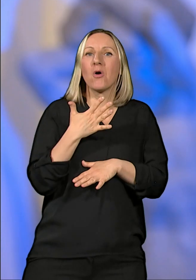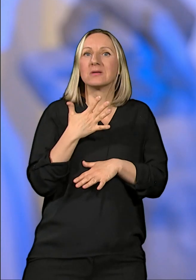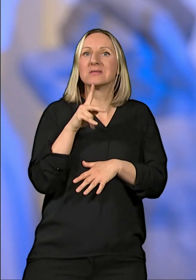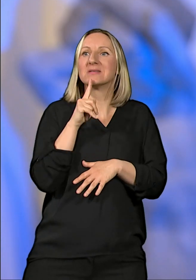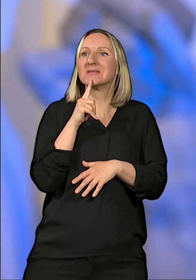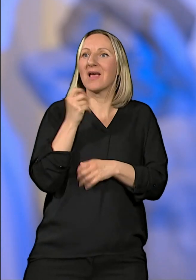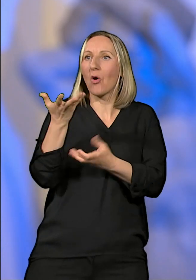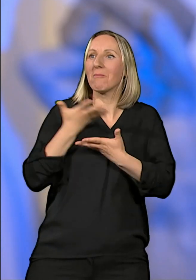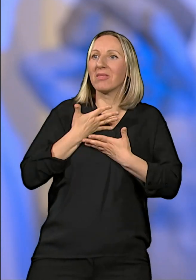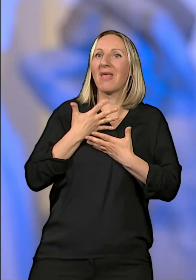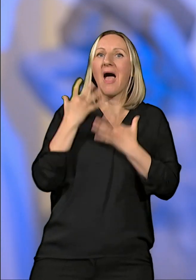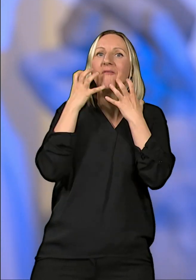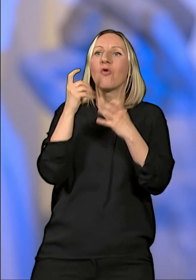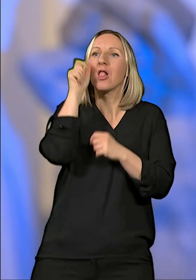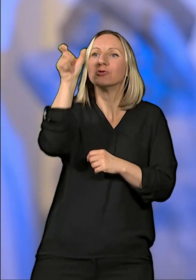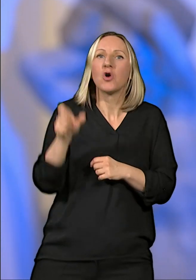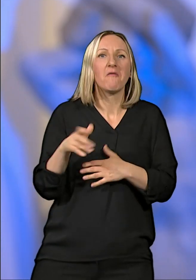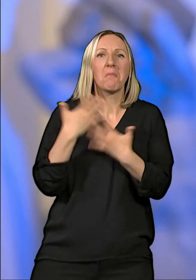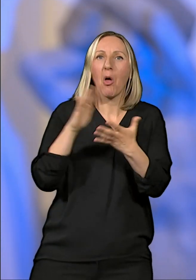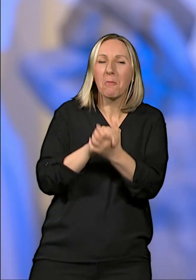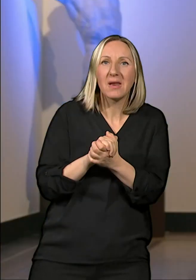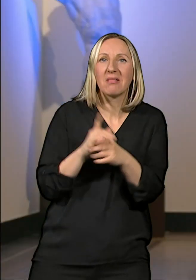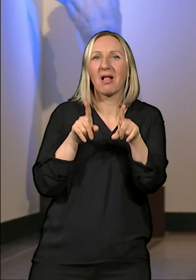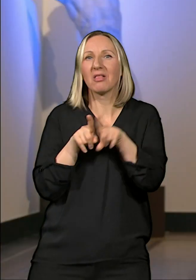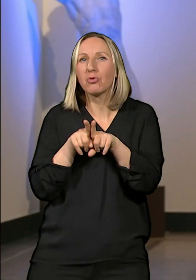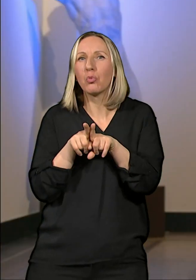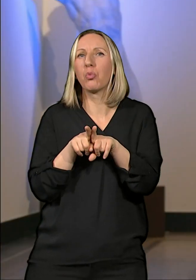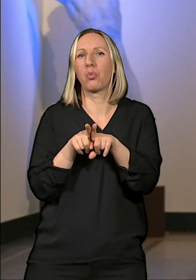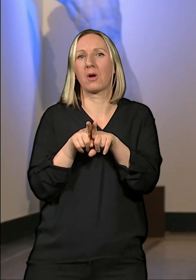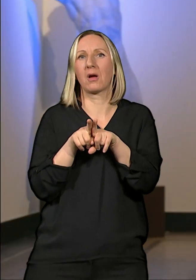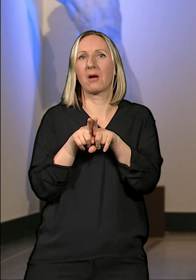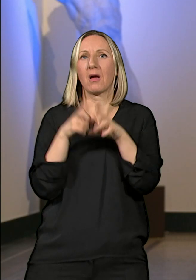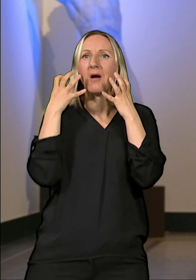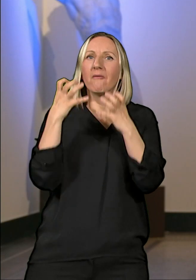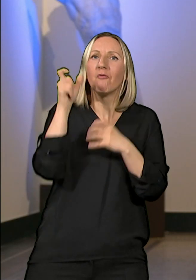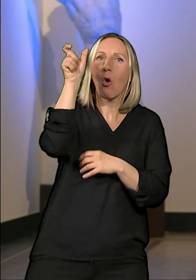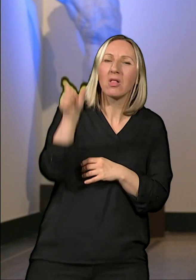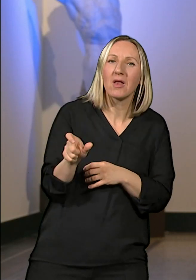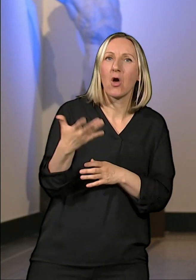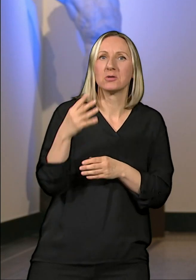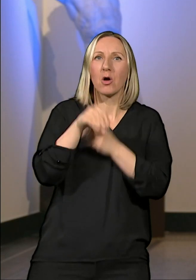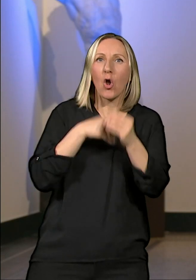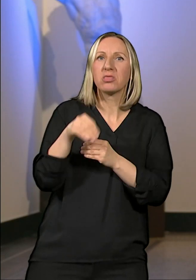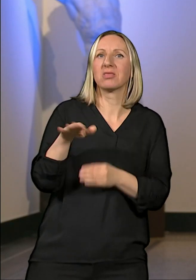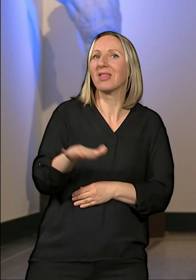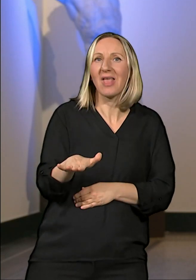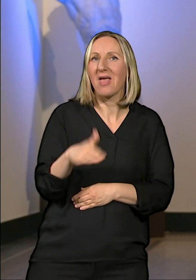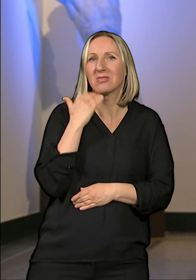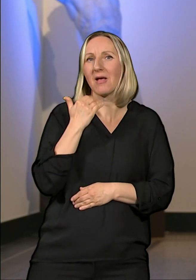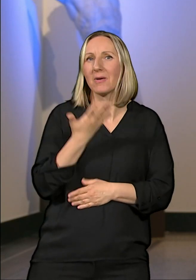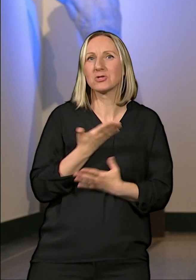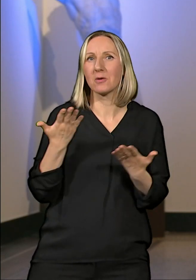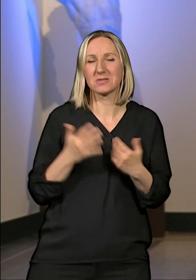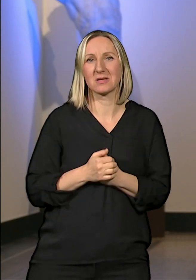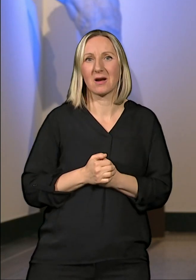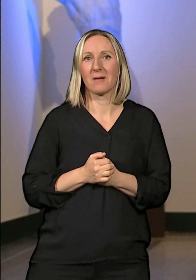čovek, prijatelj, drug, voljena osoba, roditelj, dete. Pa bi ja u